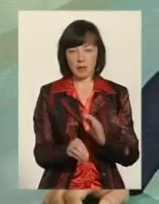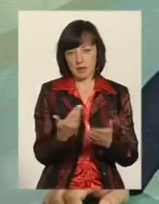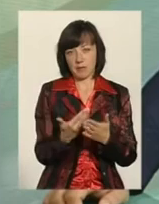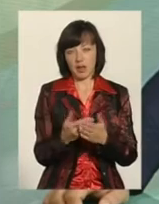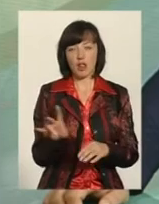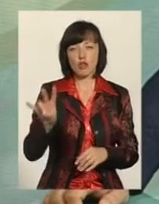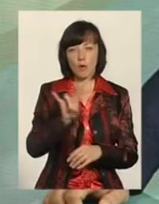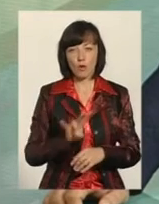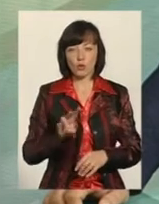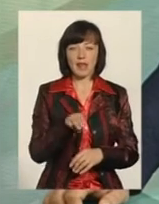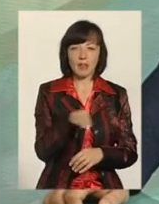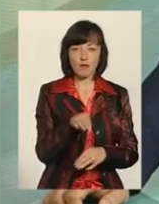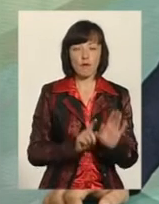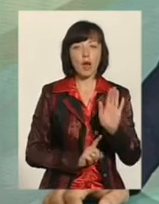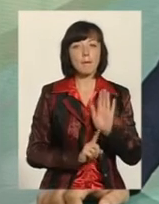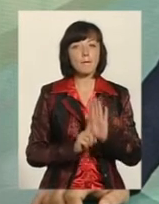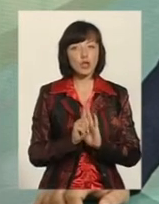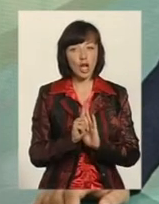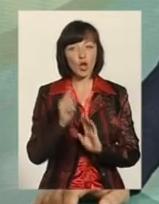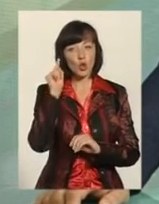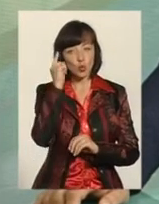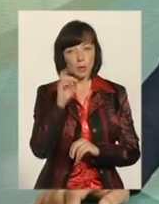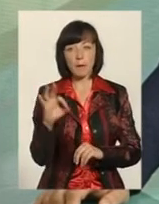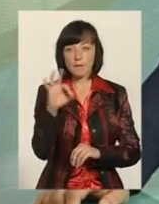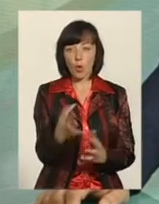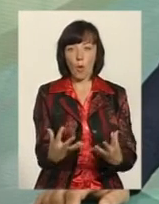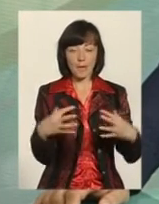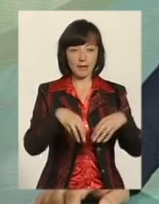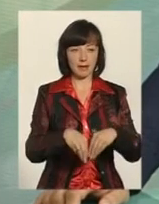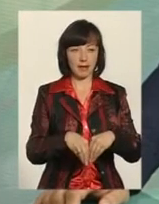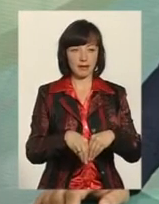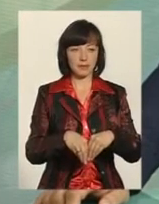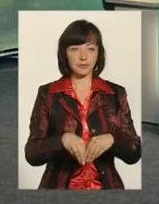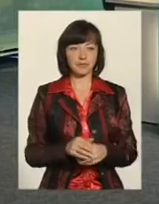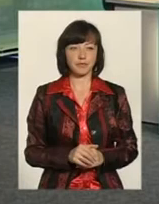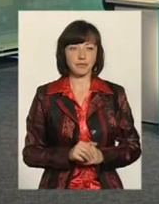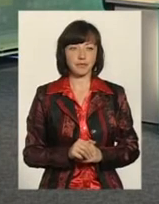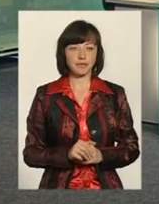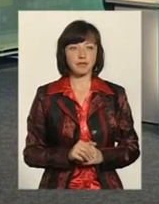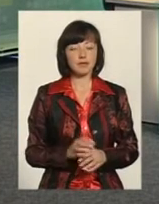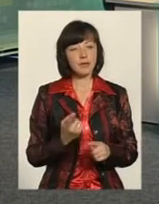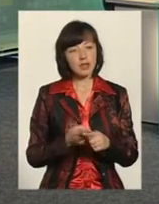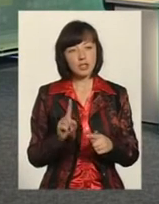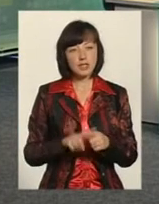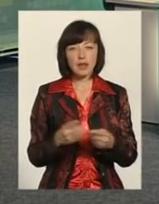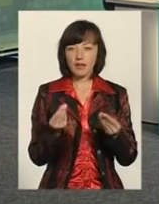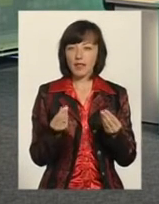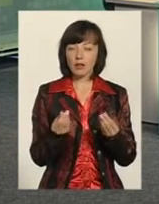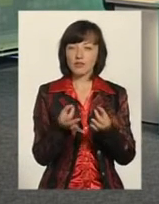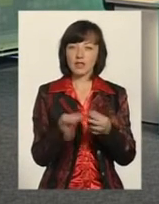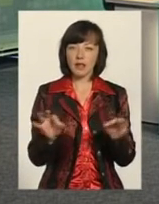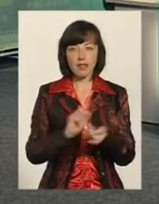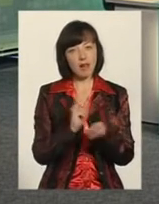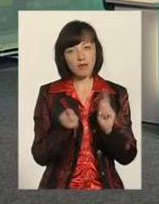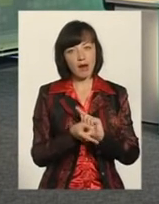Ушиці чи в Теофіполі почали думати про об'єднання? Чи оце фінансова незалежність зіграла